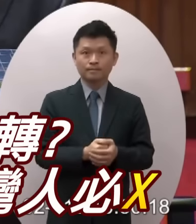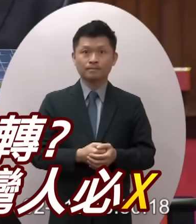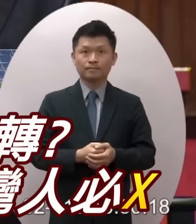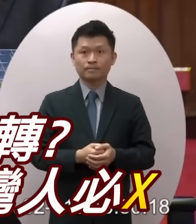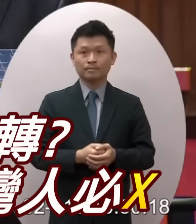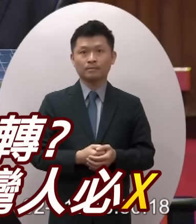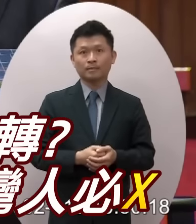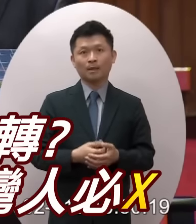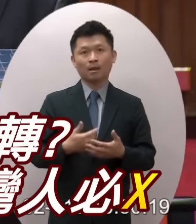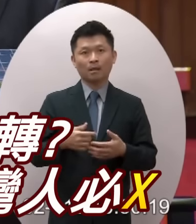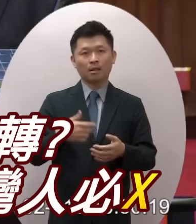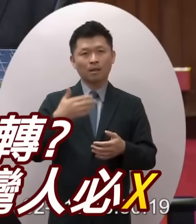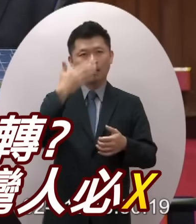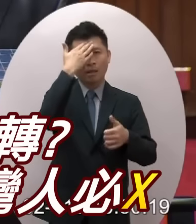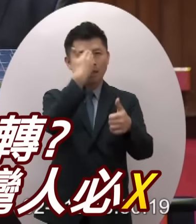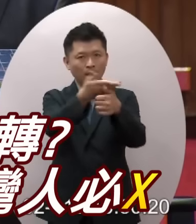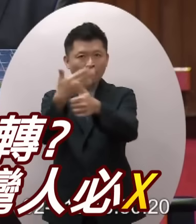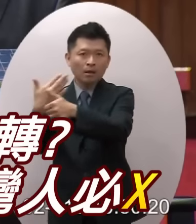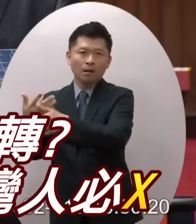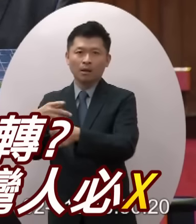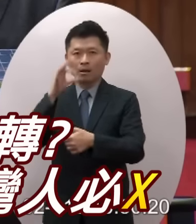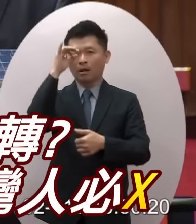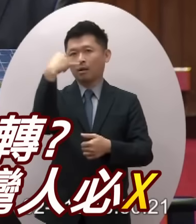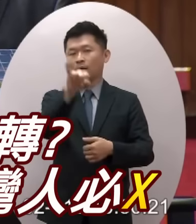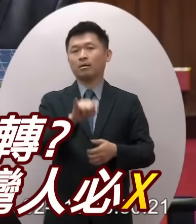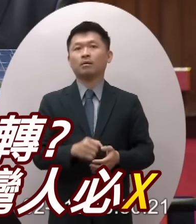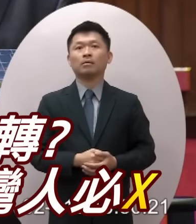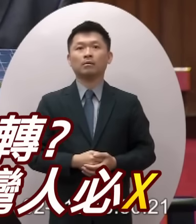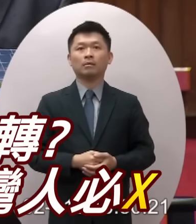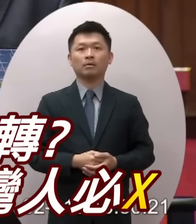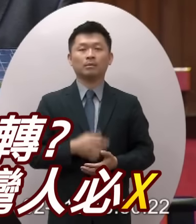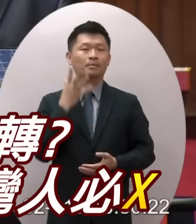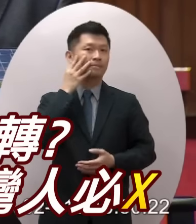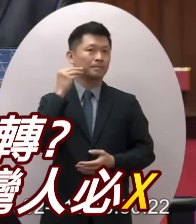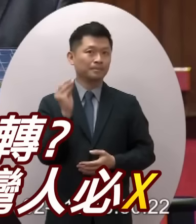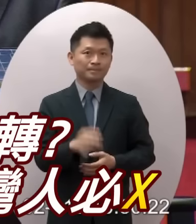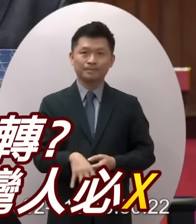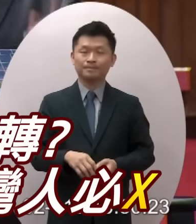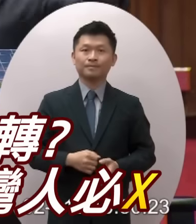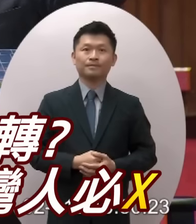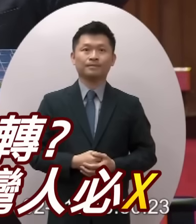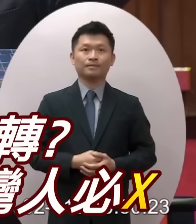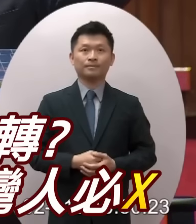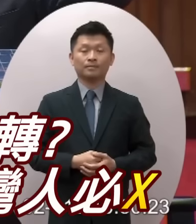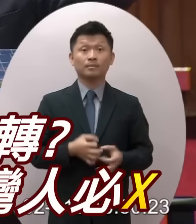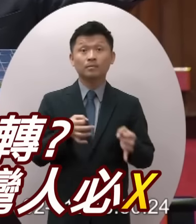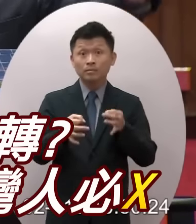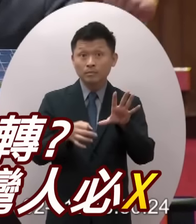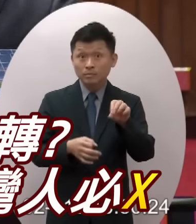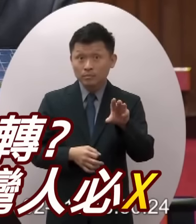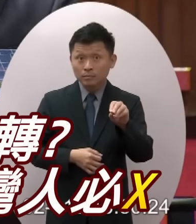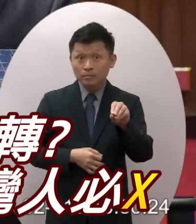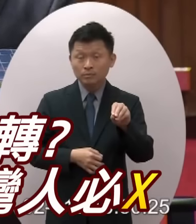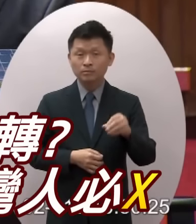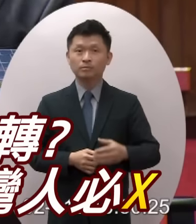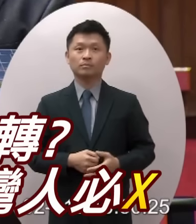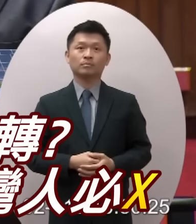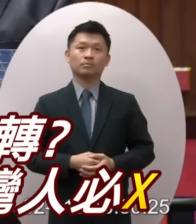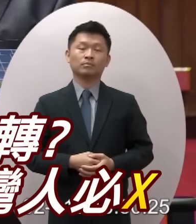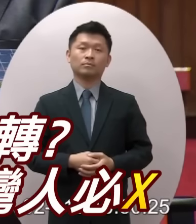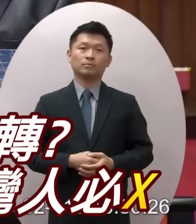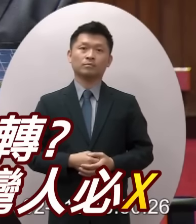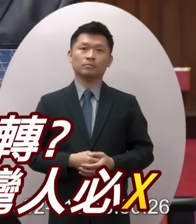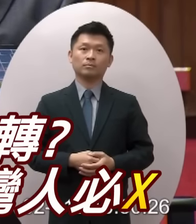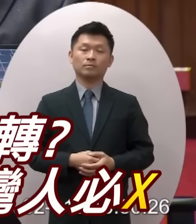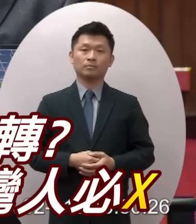死人目啊，足歹看，足漏气啊！我交易无，啊！你讲要